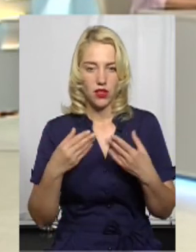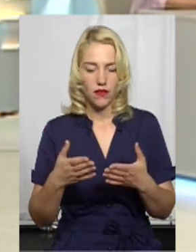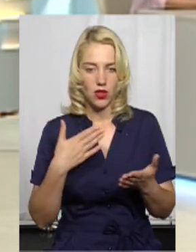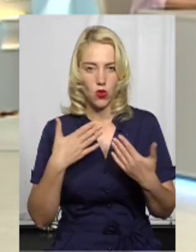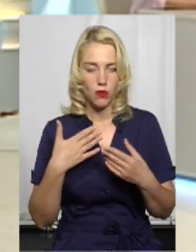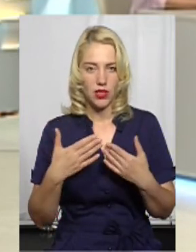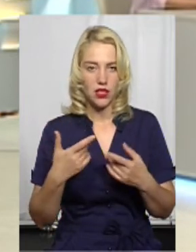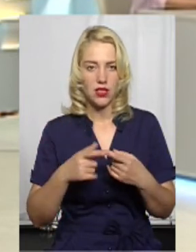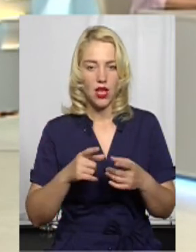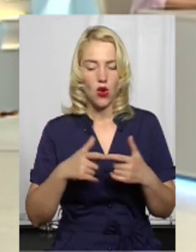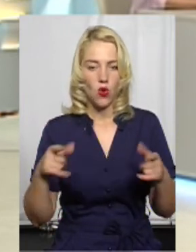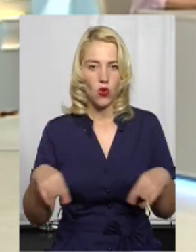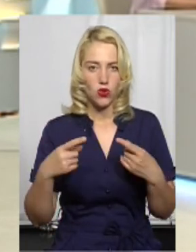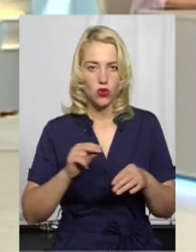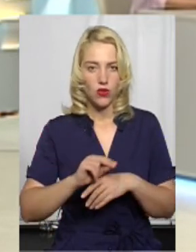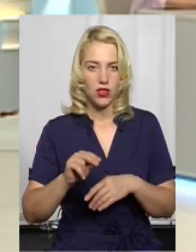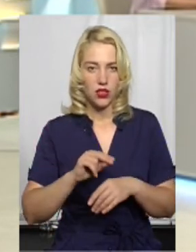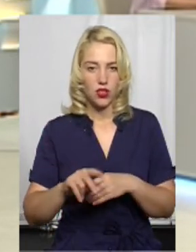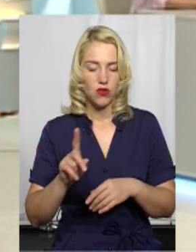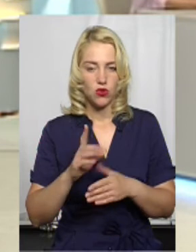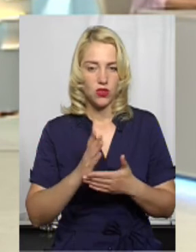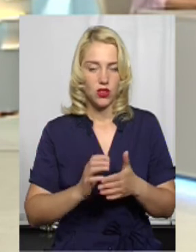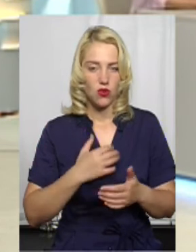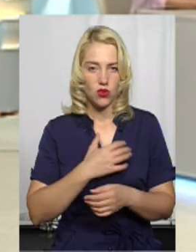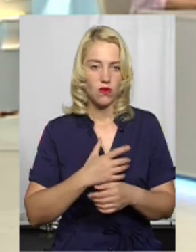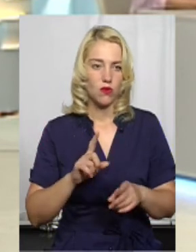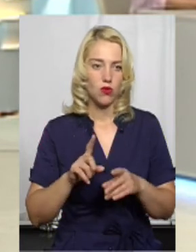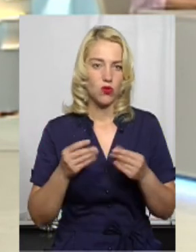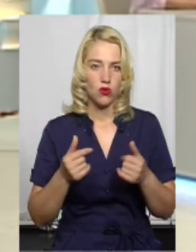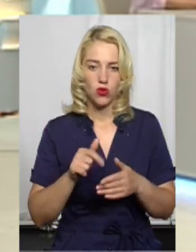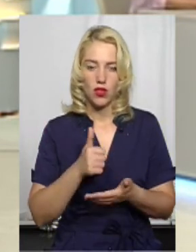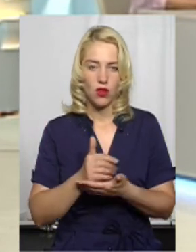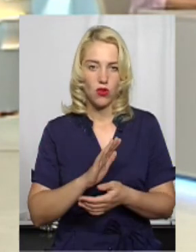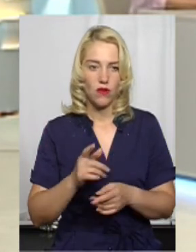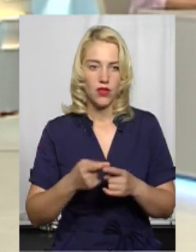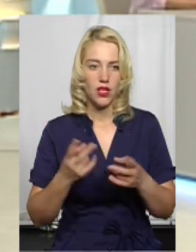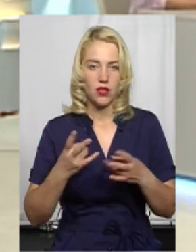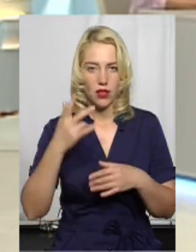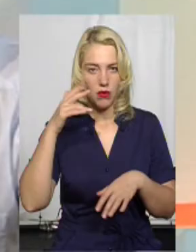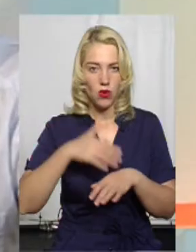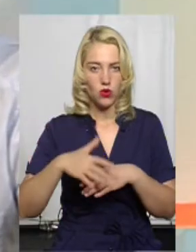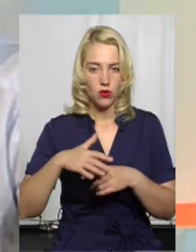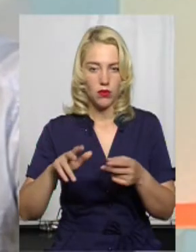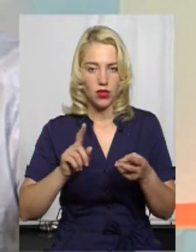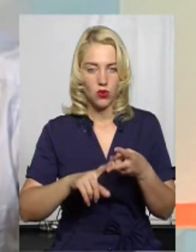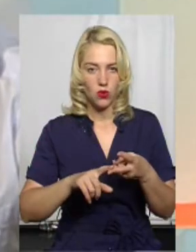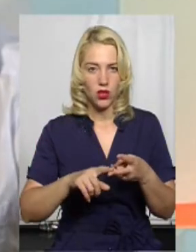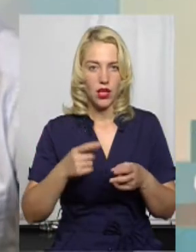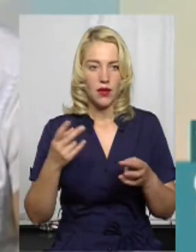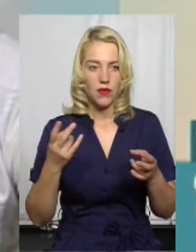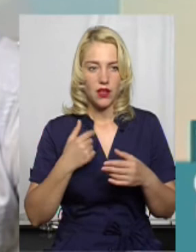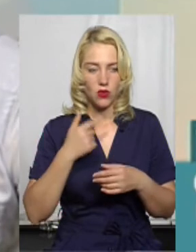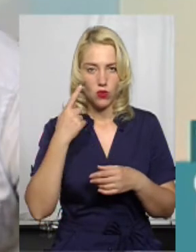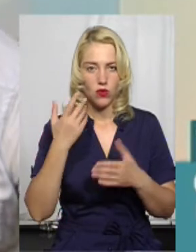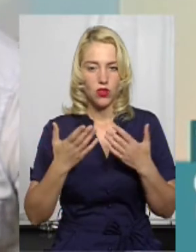контакти, комунікацію, організовувати навчання, що є основним, тому що гроші тут не головне, а треба розуміння. Друге, я думаю, якщо